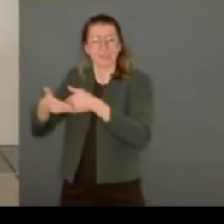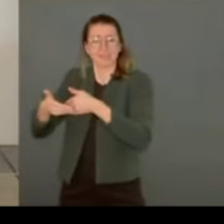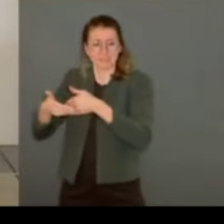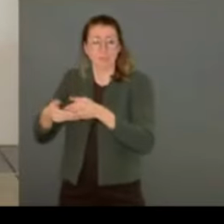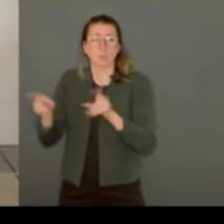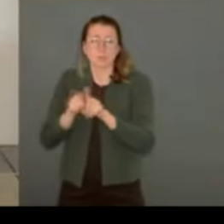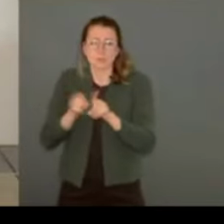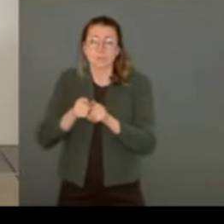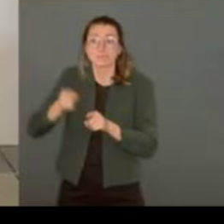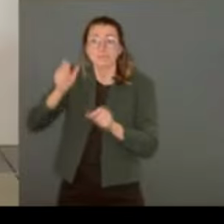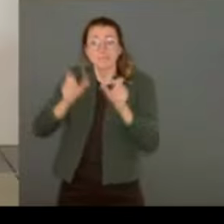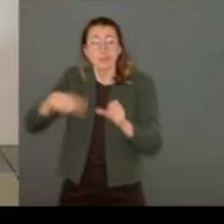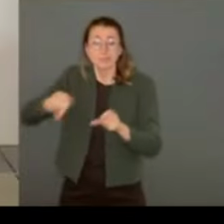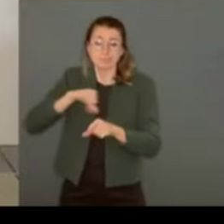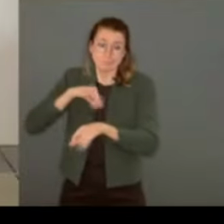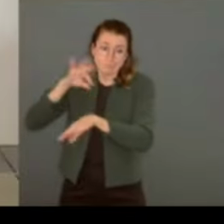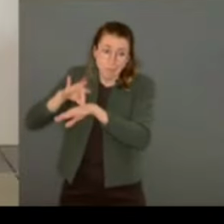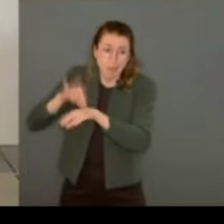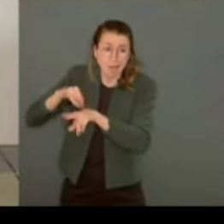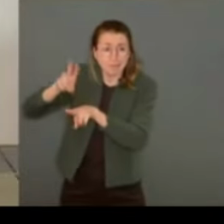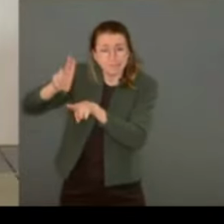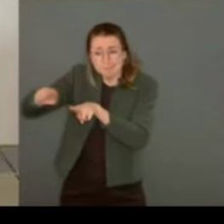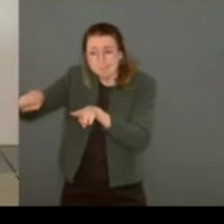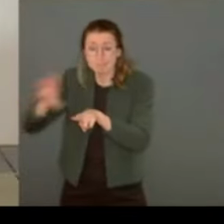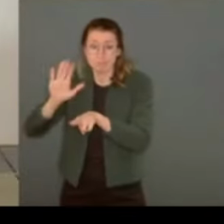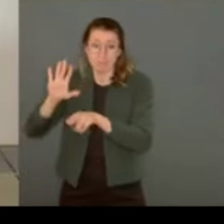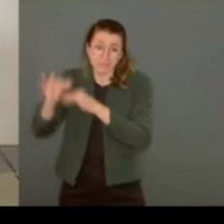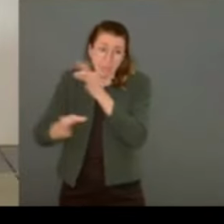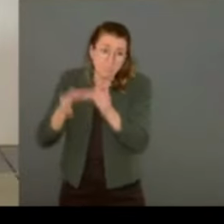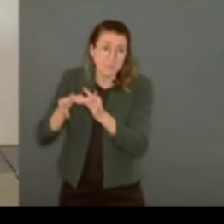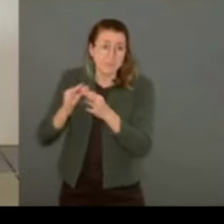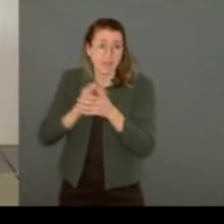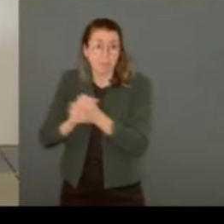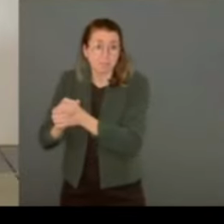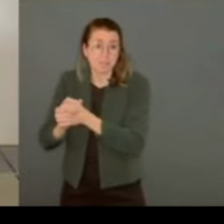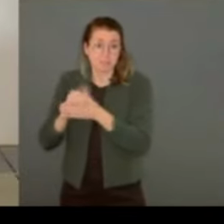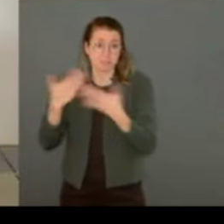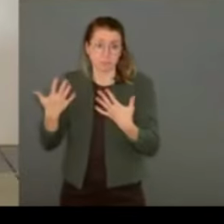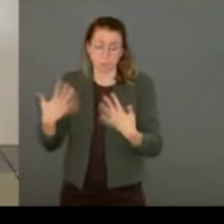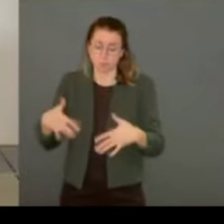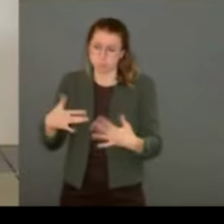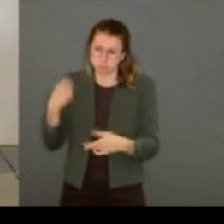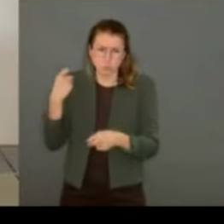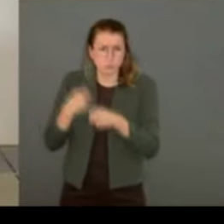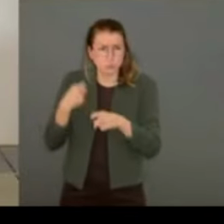patients, toutes leurs familles qui passent aujourd'hui des moments très difficiles qui sont malheureusement souvent